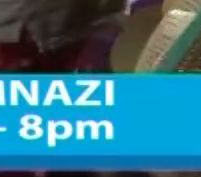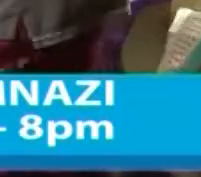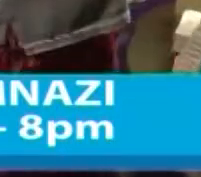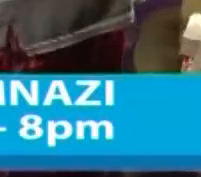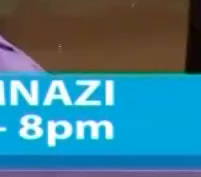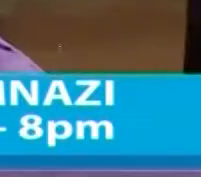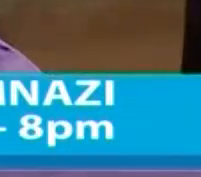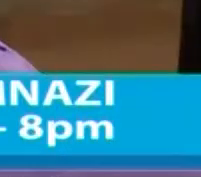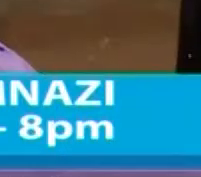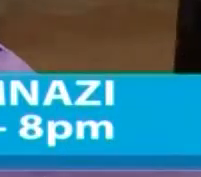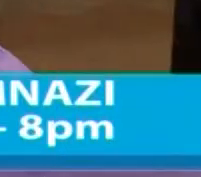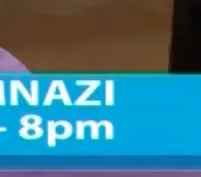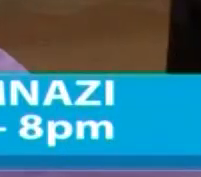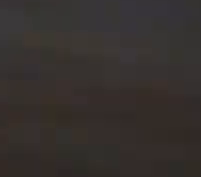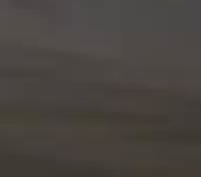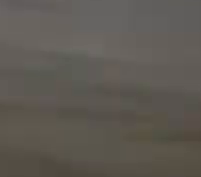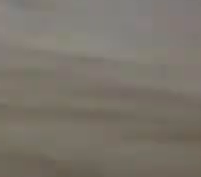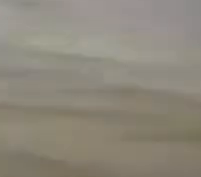Ha!